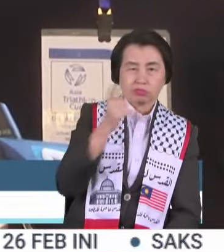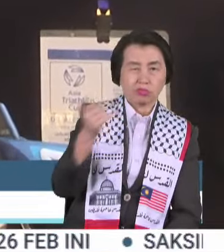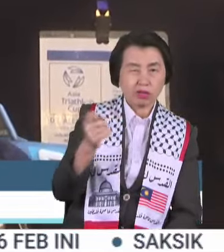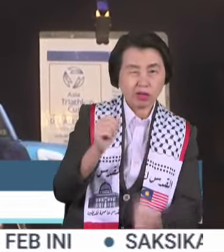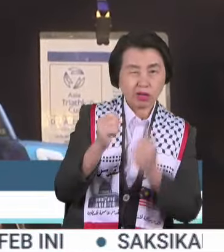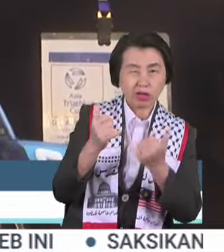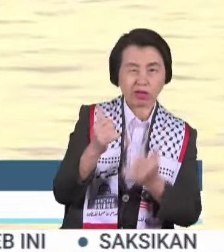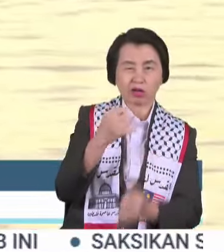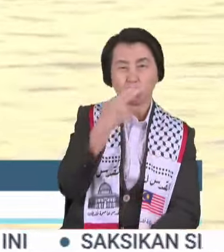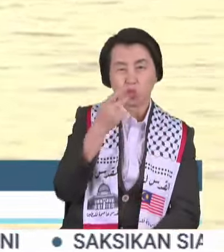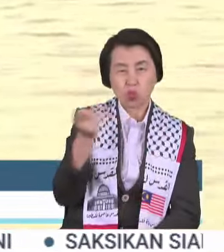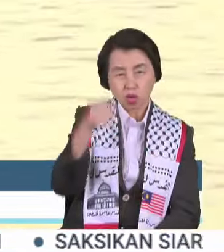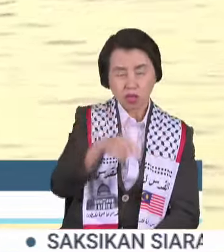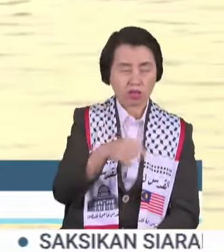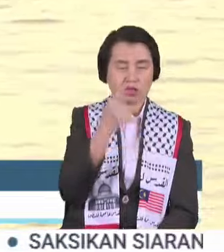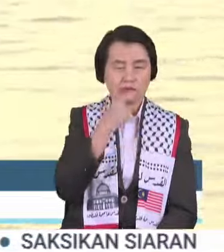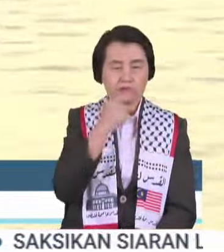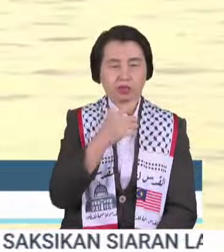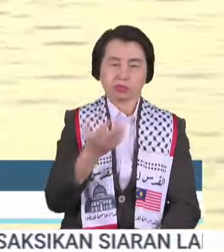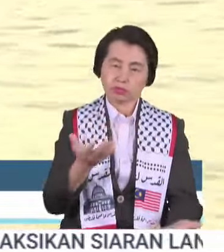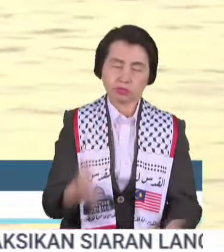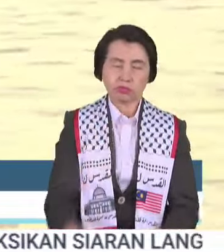ke program seperti ini.